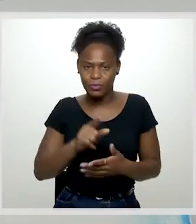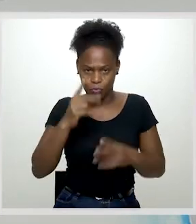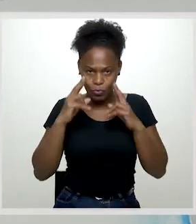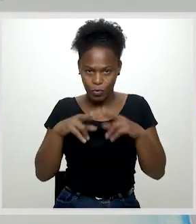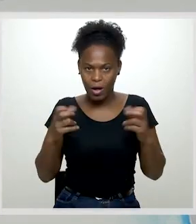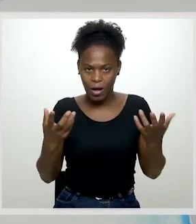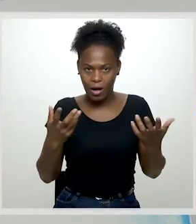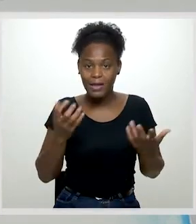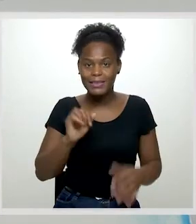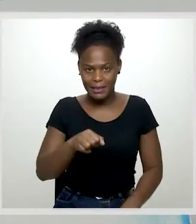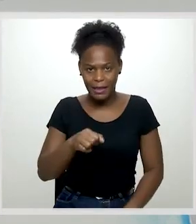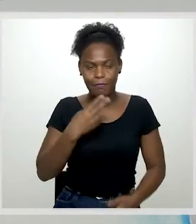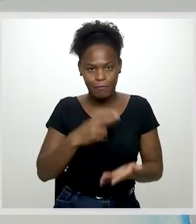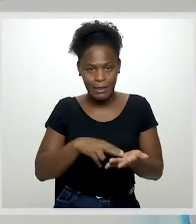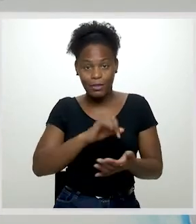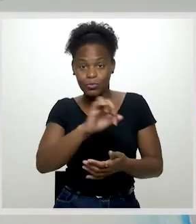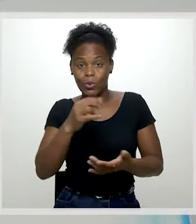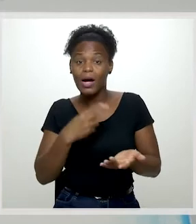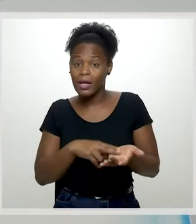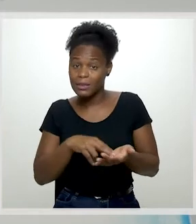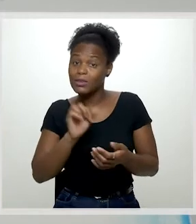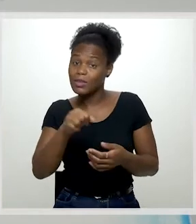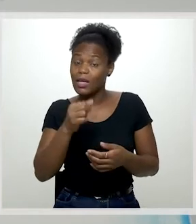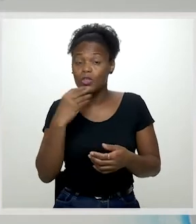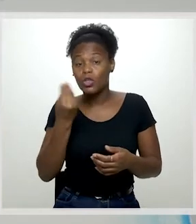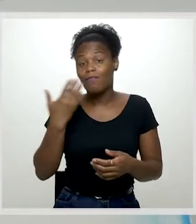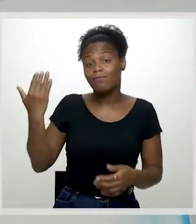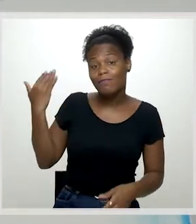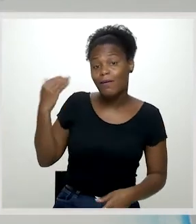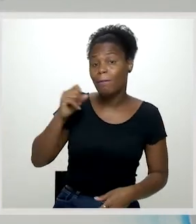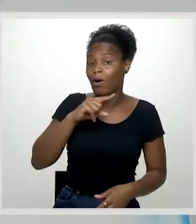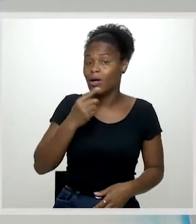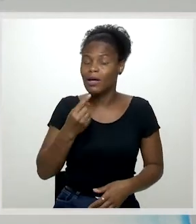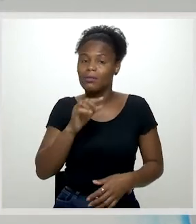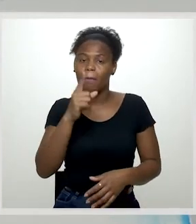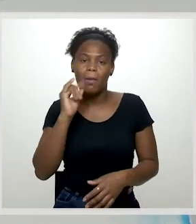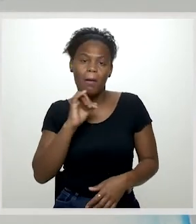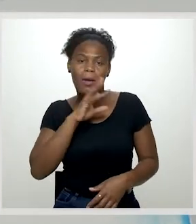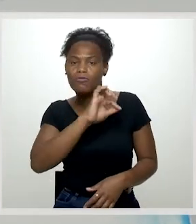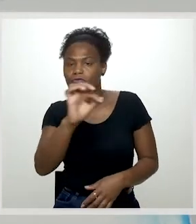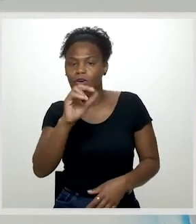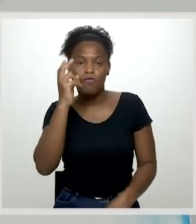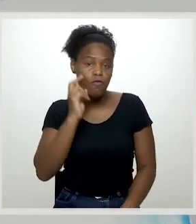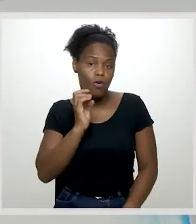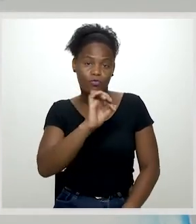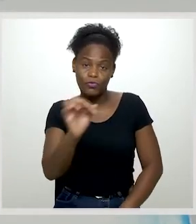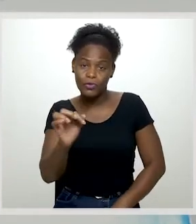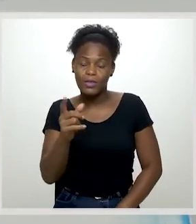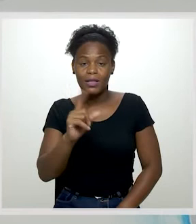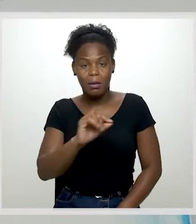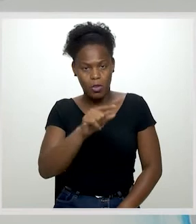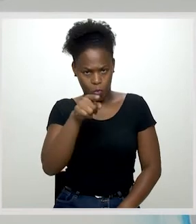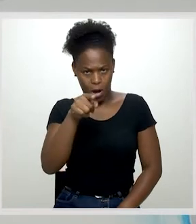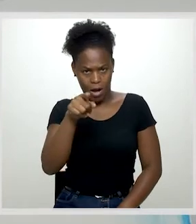Tu as trouvé? Oui, effectivement, tu as raison. Les jeunes d'hier peuvent être tes parents, tes grands-parents.